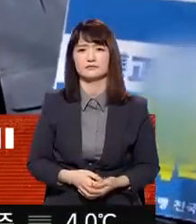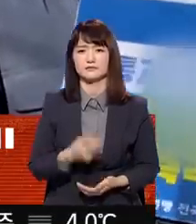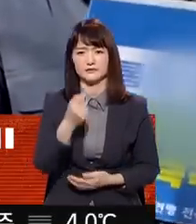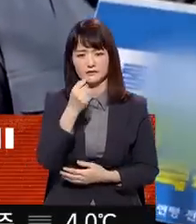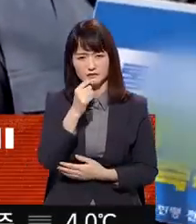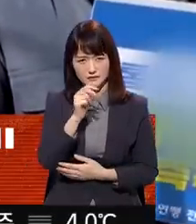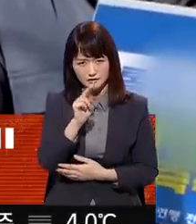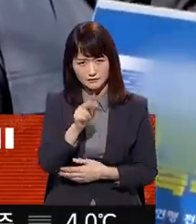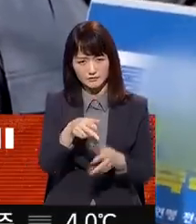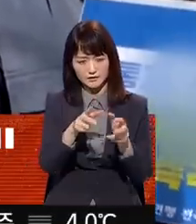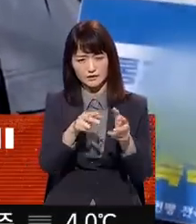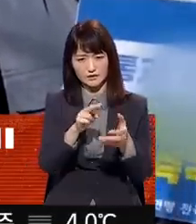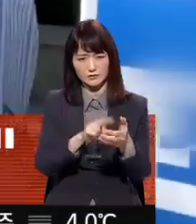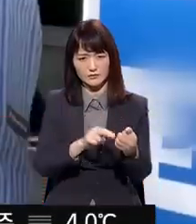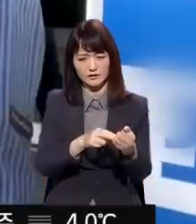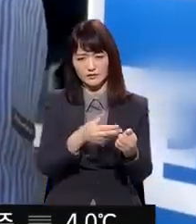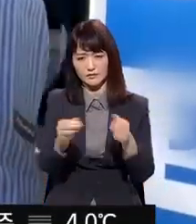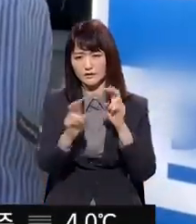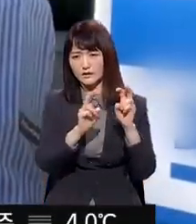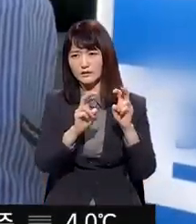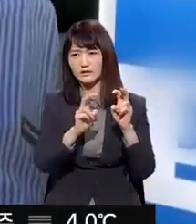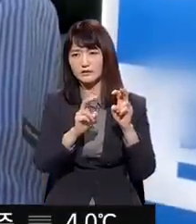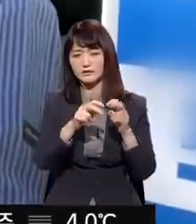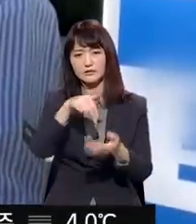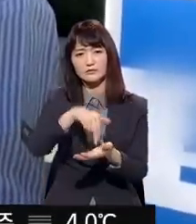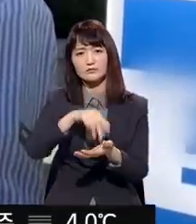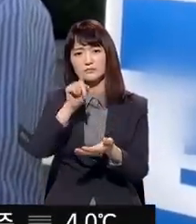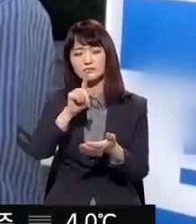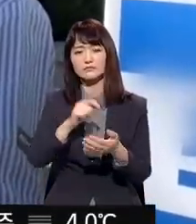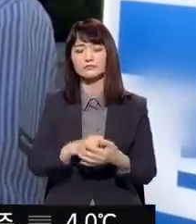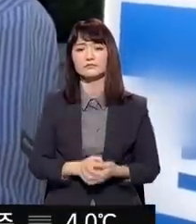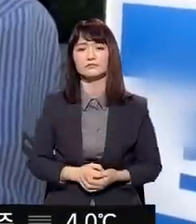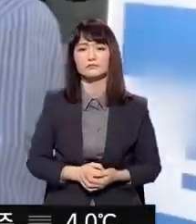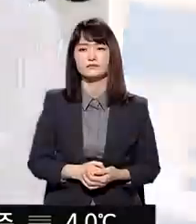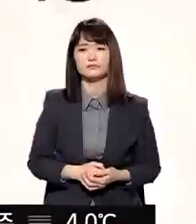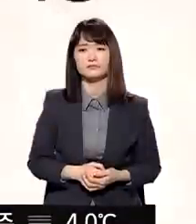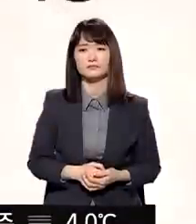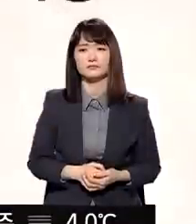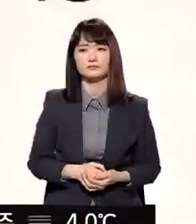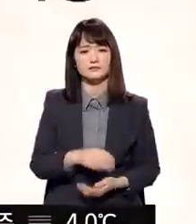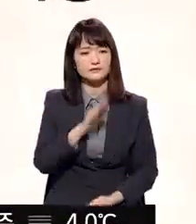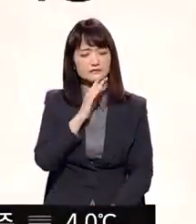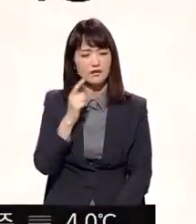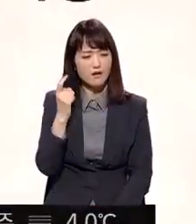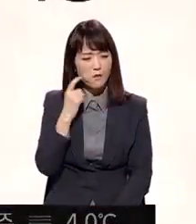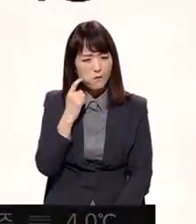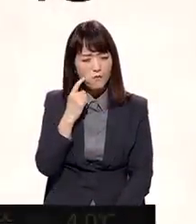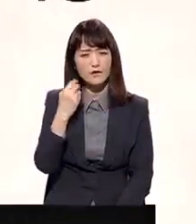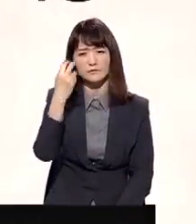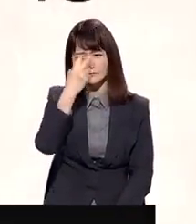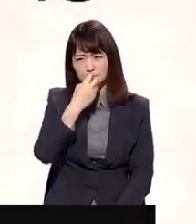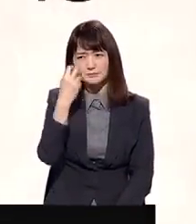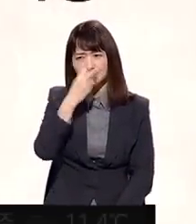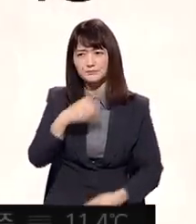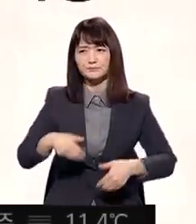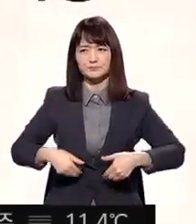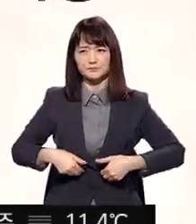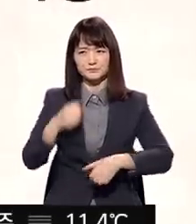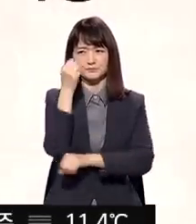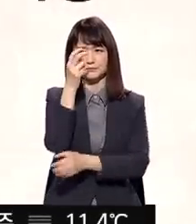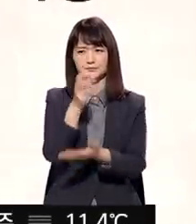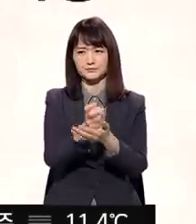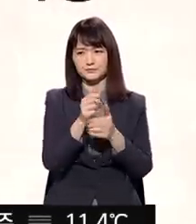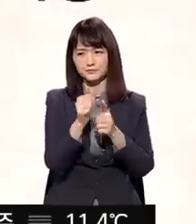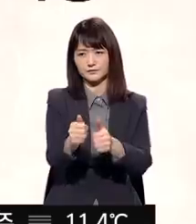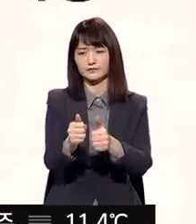나왔습니까? 일단 이 문제가 된 건 지역의 한 사무실인데요. 이 해당 업체 측은 이에 대해서 이 사실관계를 조사 중이다. 그리고 필요시에는 원칙에